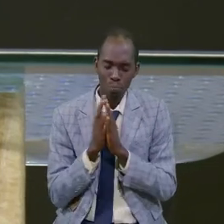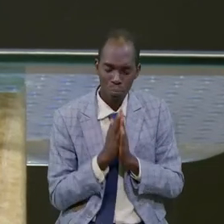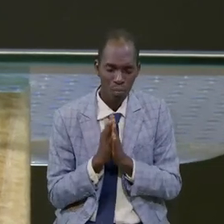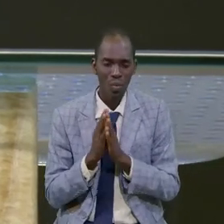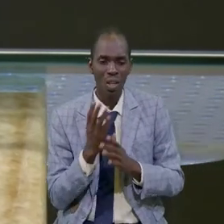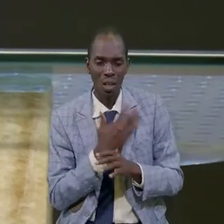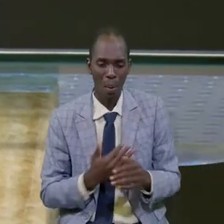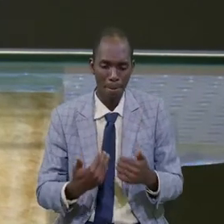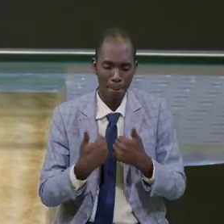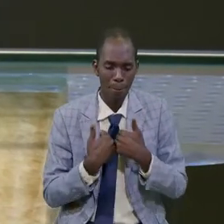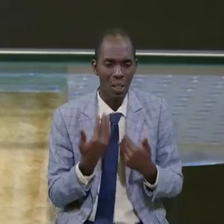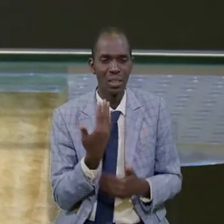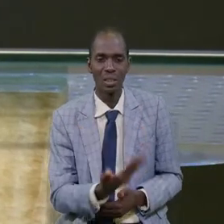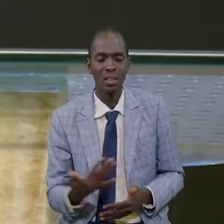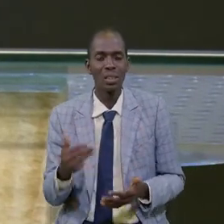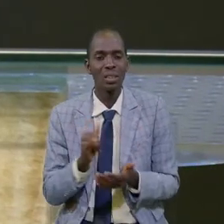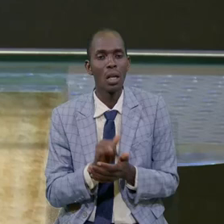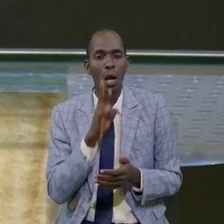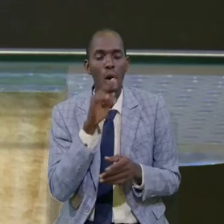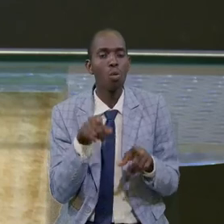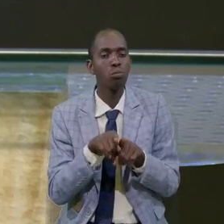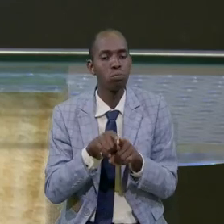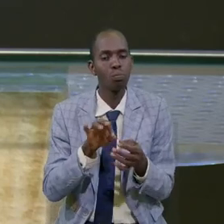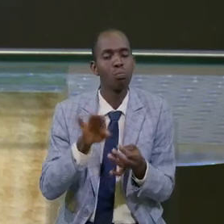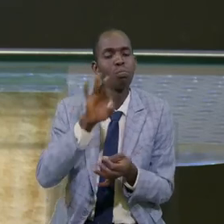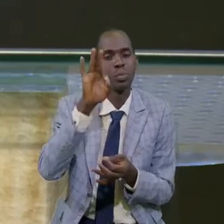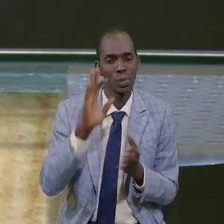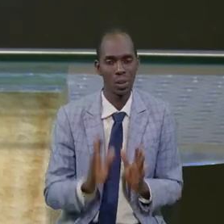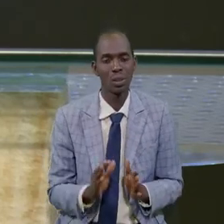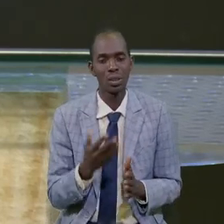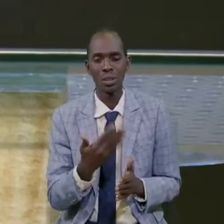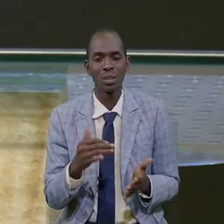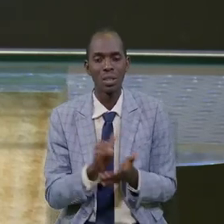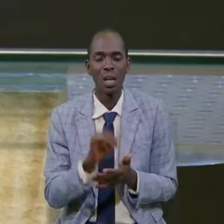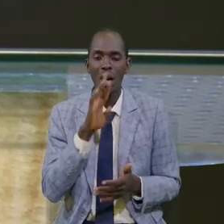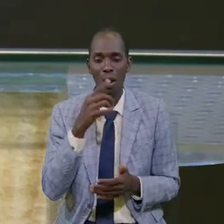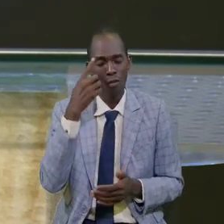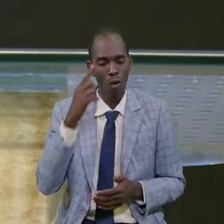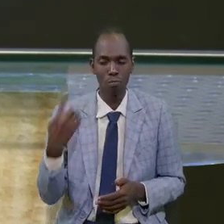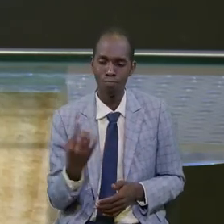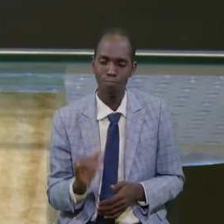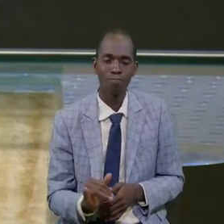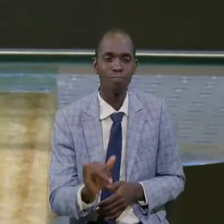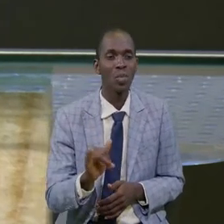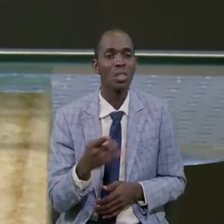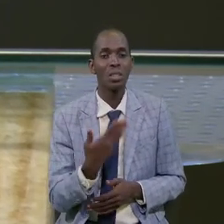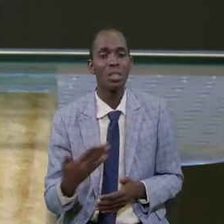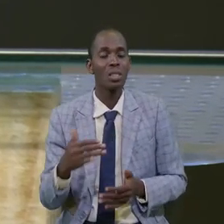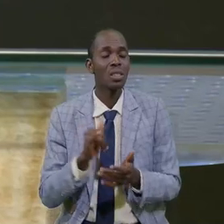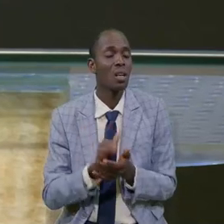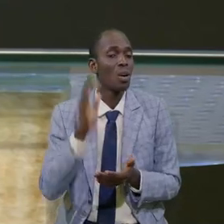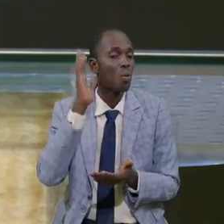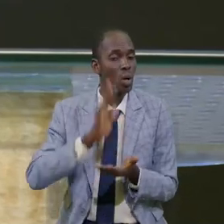puis possédons, ayons les choses spirituelles, ayons les choses éternelles, ayons les choses qui vont glorifier